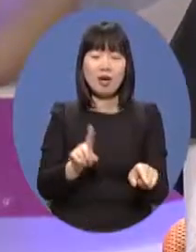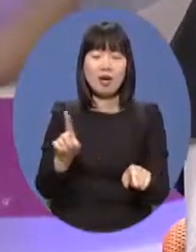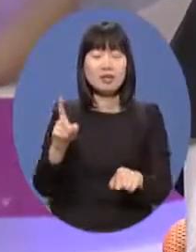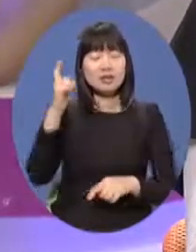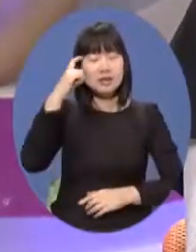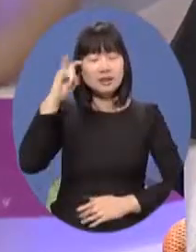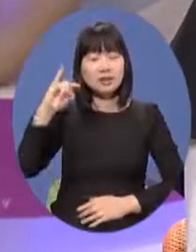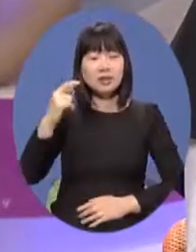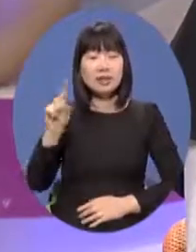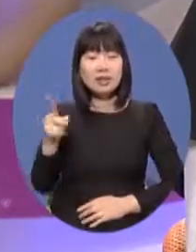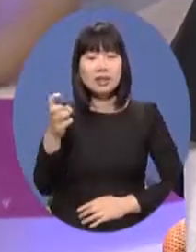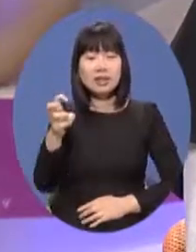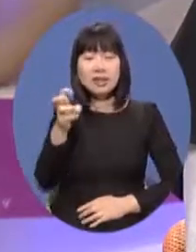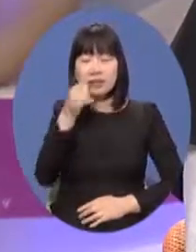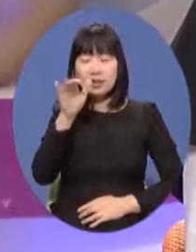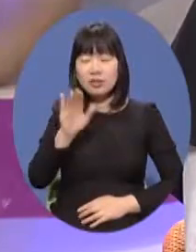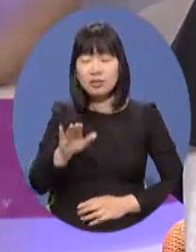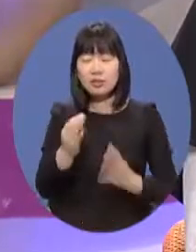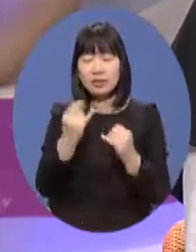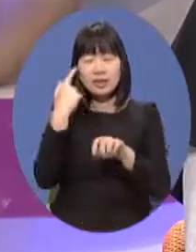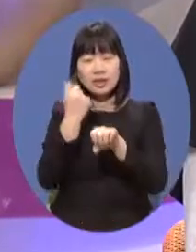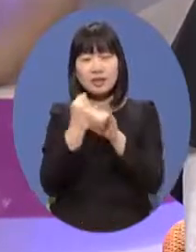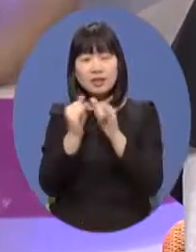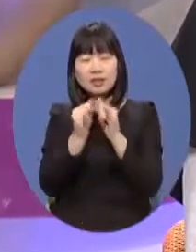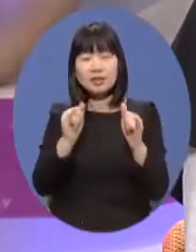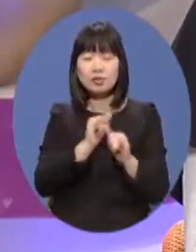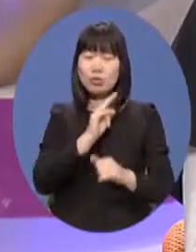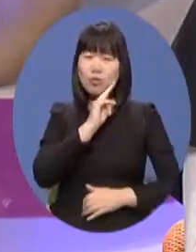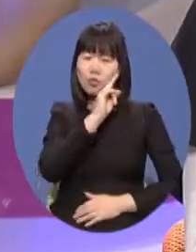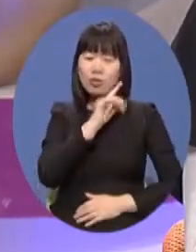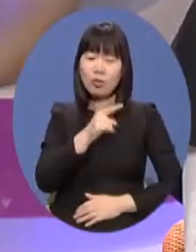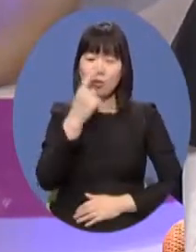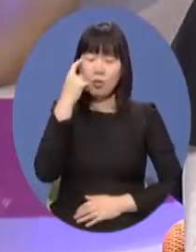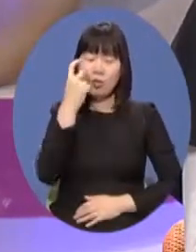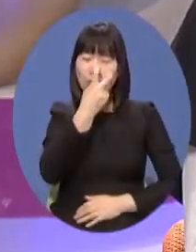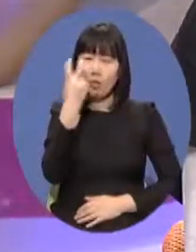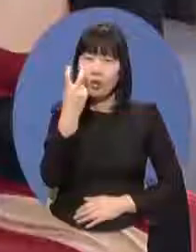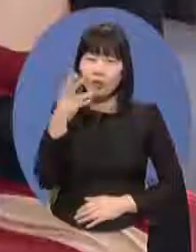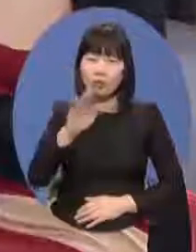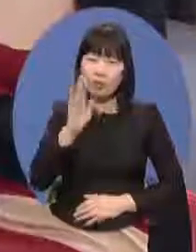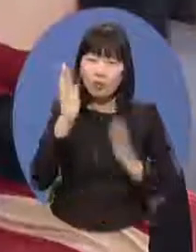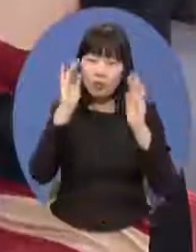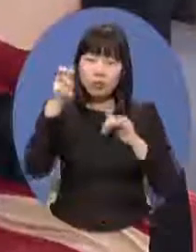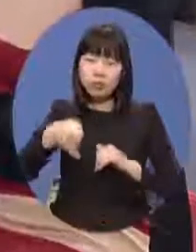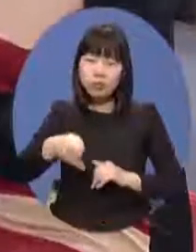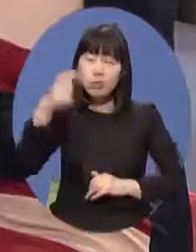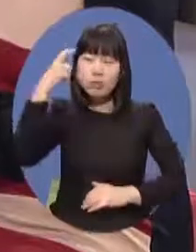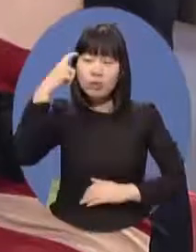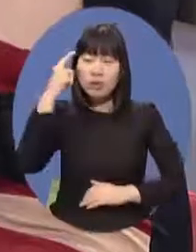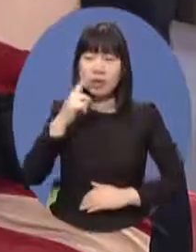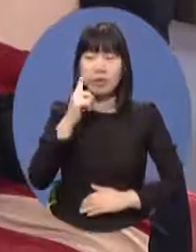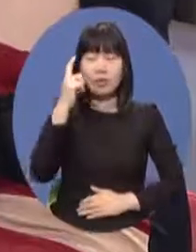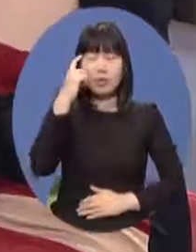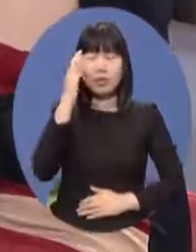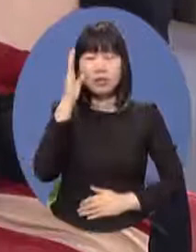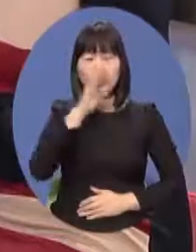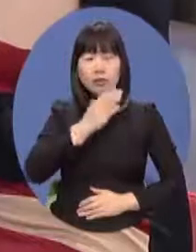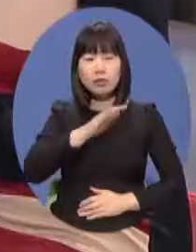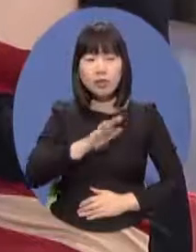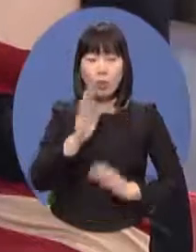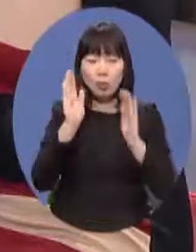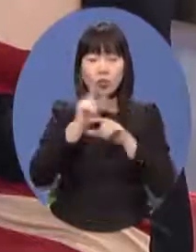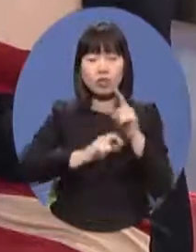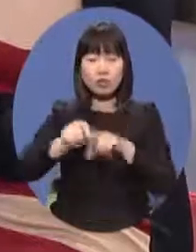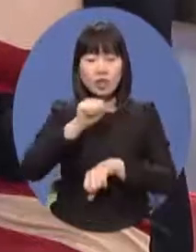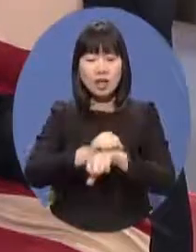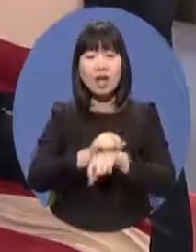돼도. 그래서 많은 학자들이 참 의문이 됐던 거죠. 왜 머리가 좋은데 공부를 못할까? 왜 머리가 나쁜데 공부를 더 잘할까?